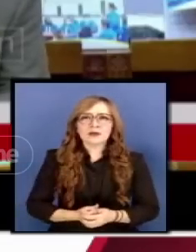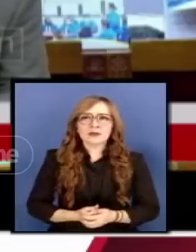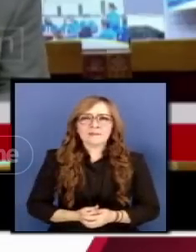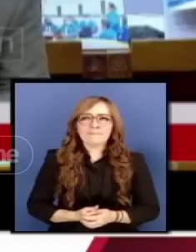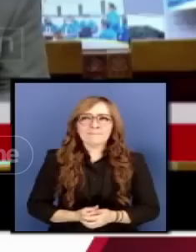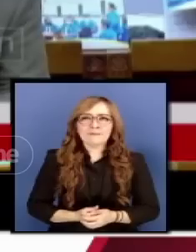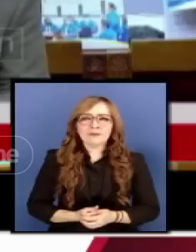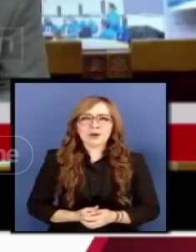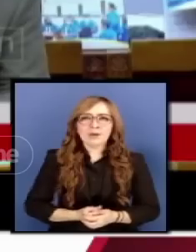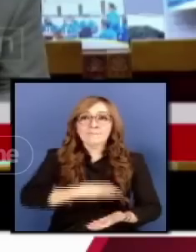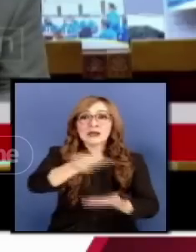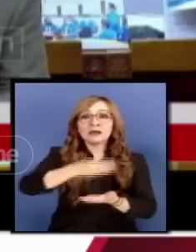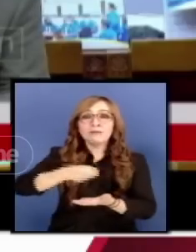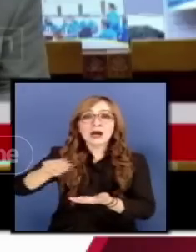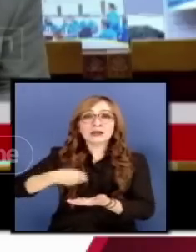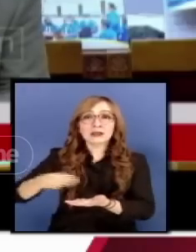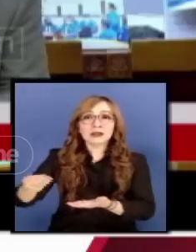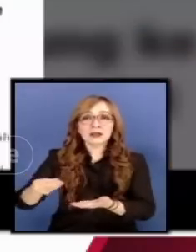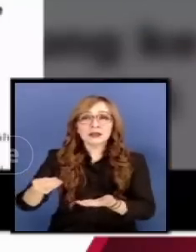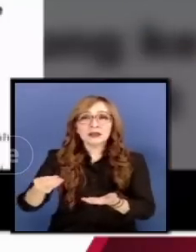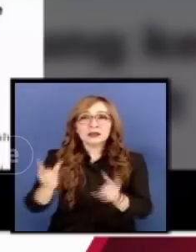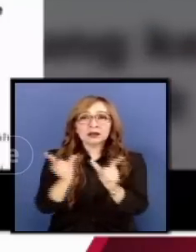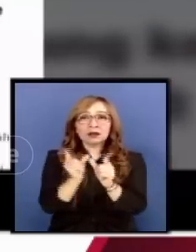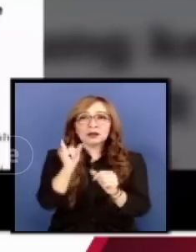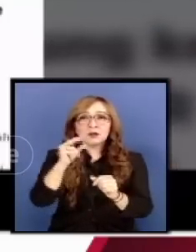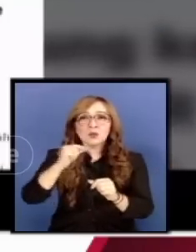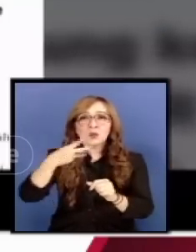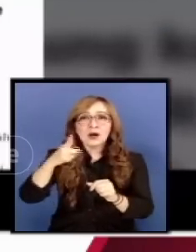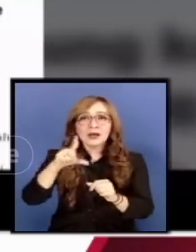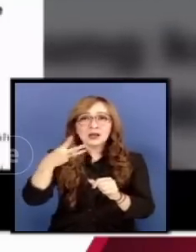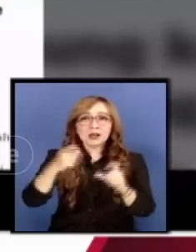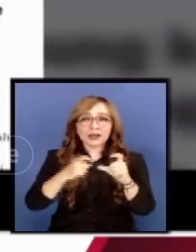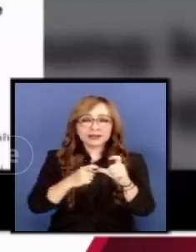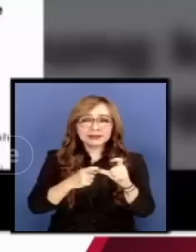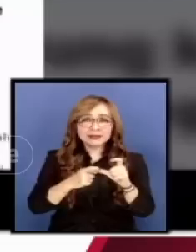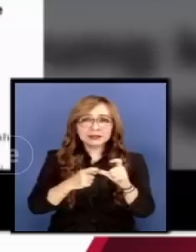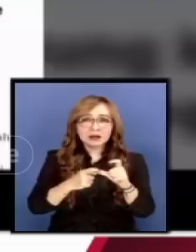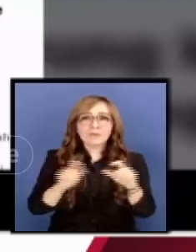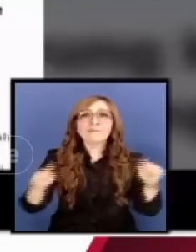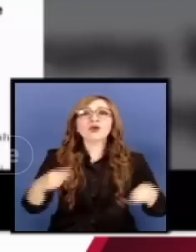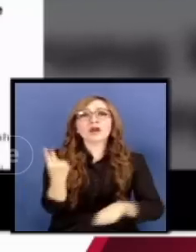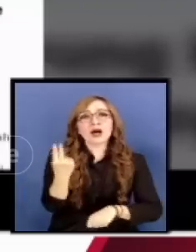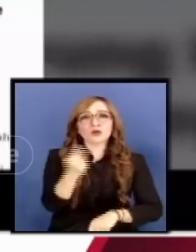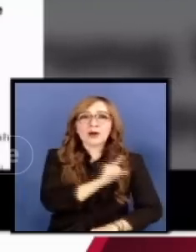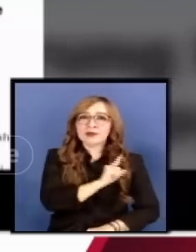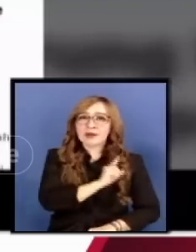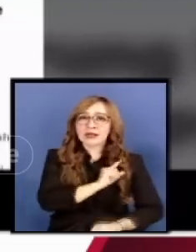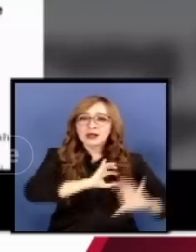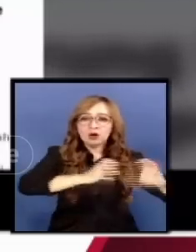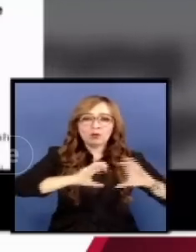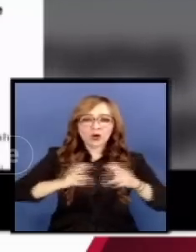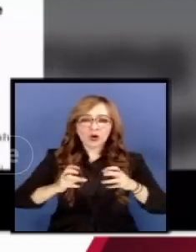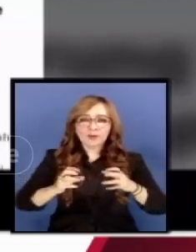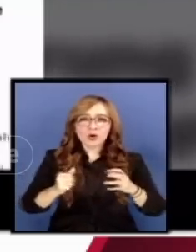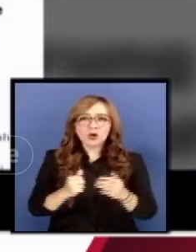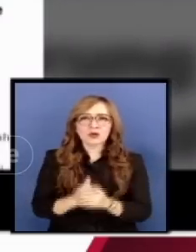saya bagi-bagi ke ibu-ibu muslimat dan ibu-ibu fatayat dan juga kelompok-kelompok pengajian di Kabupaten